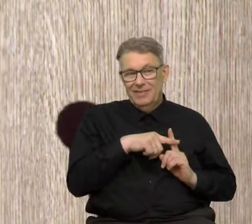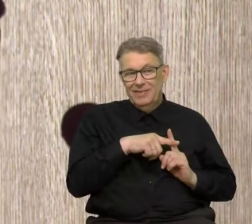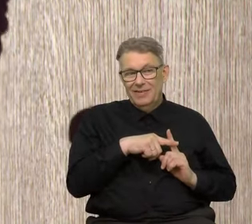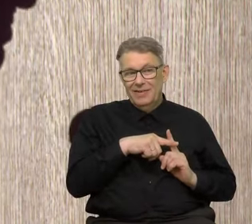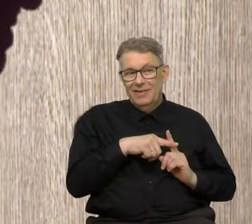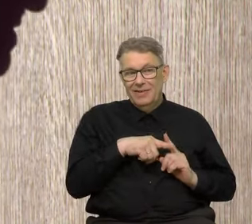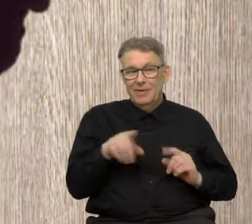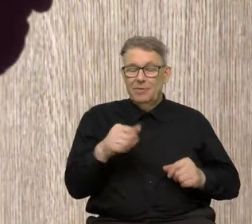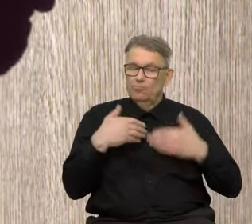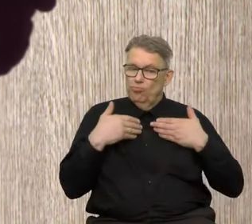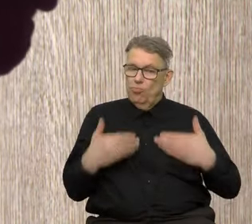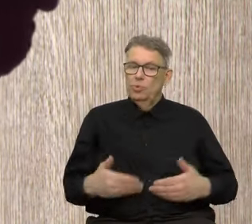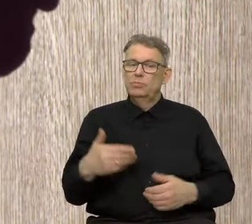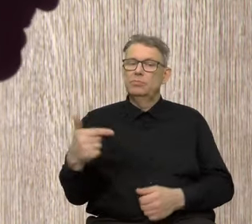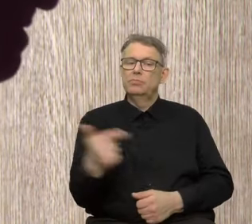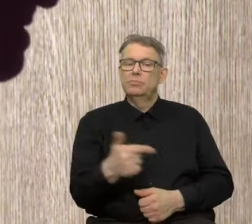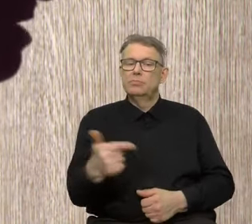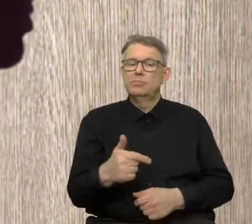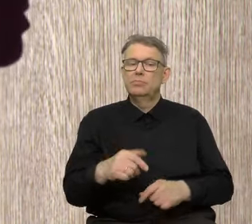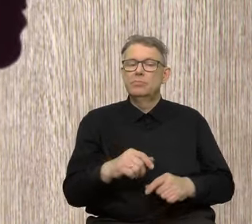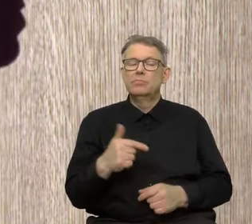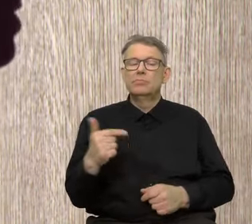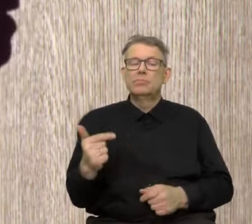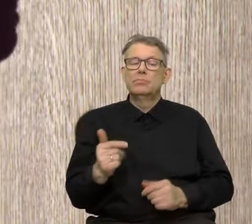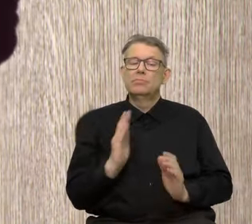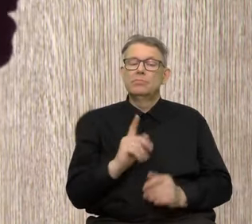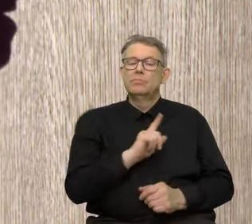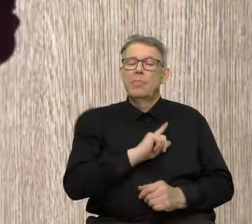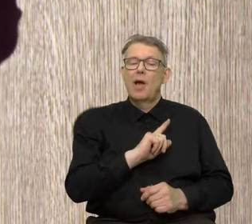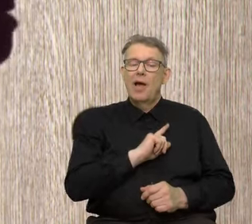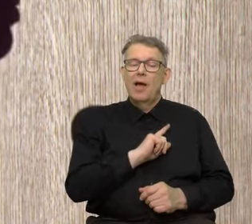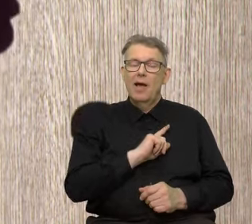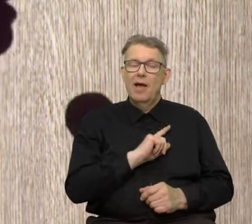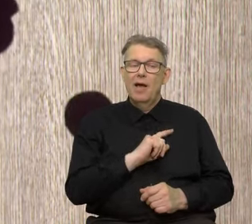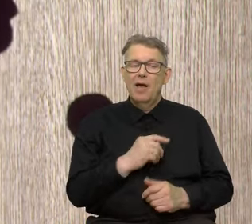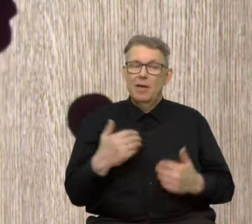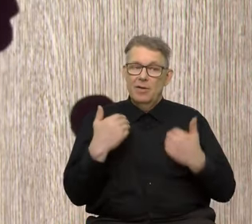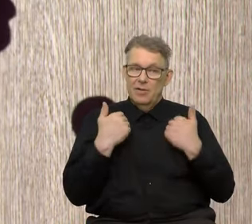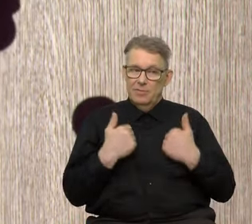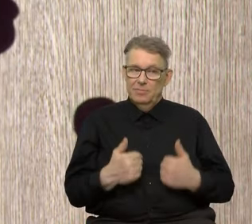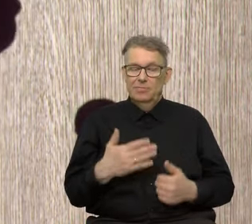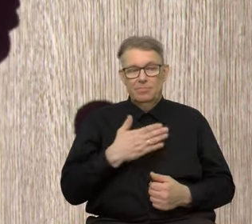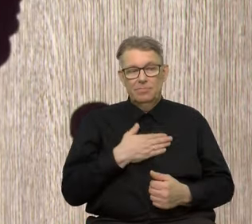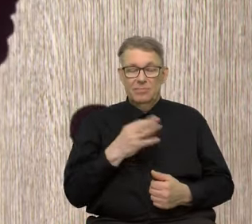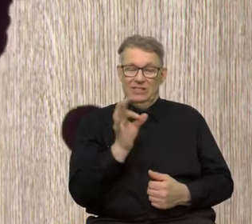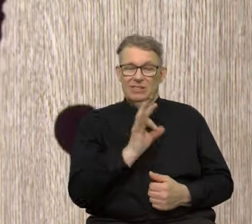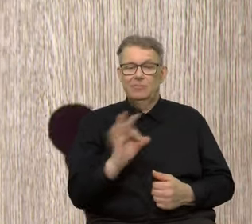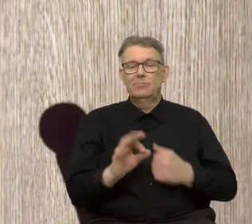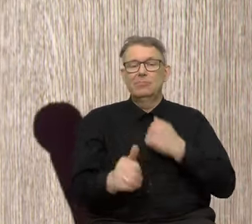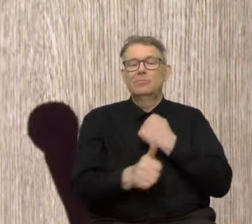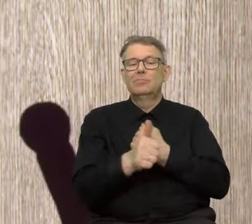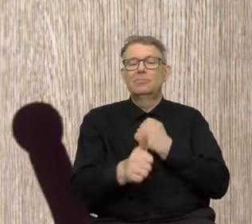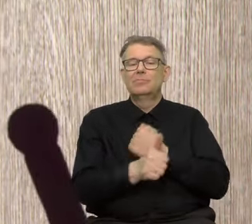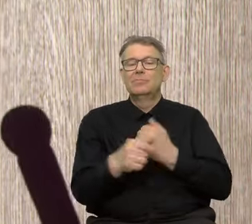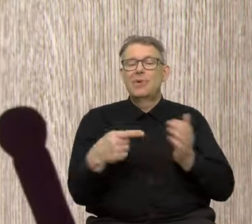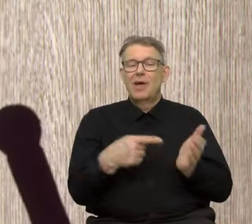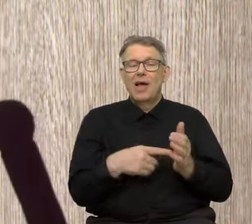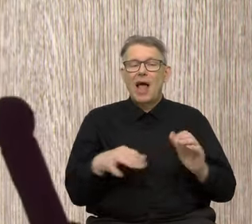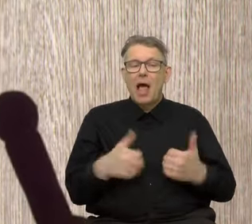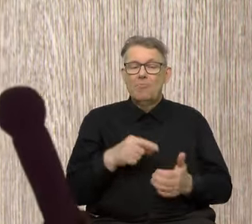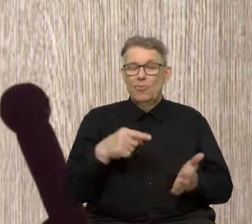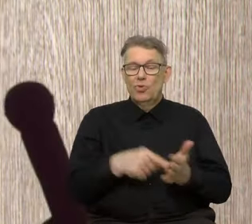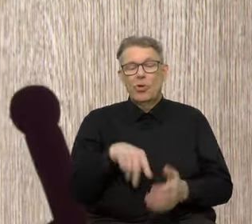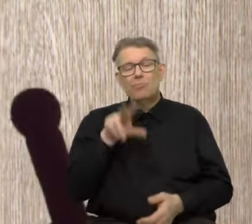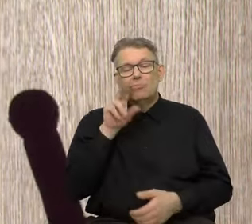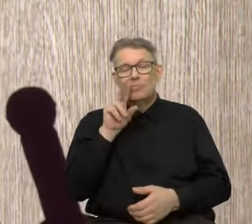mundur zobowiązuje. Ja oczywiście mam ku temu szczególne powody, żeby tak